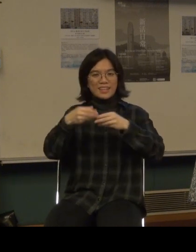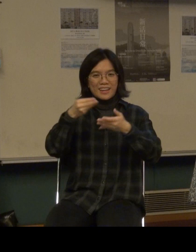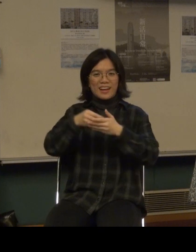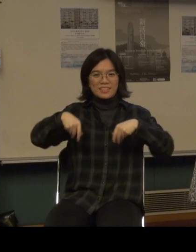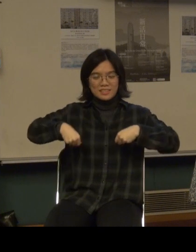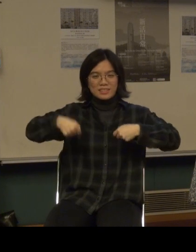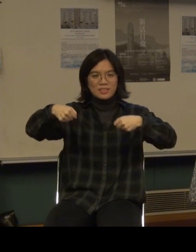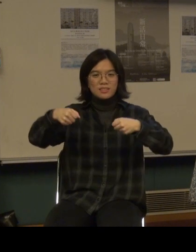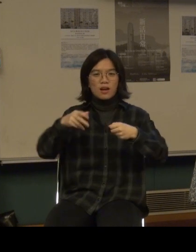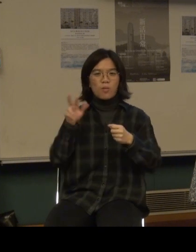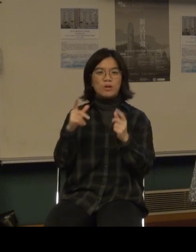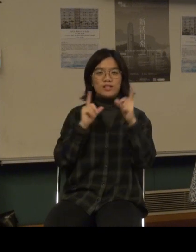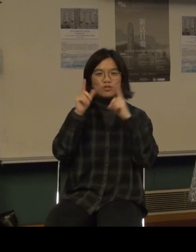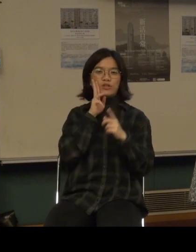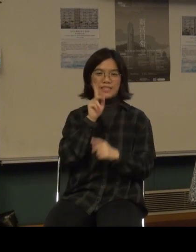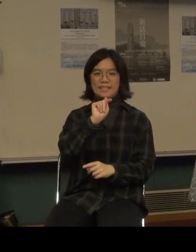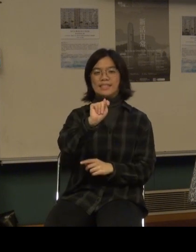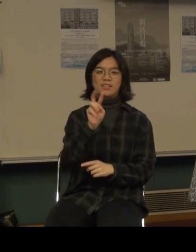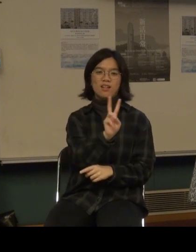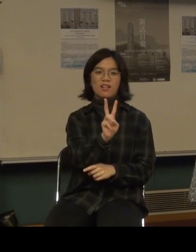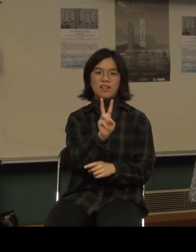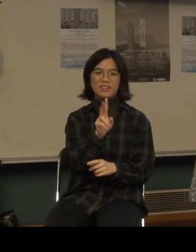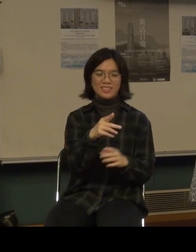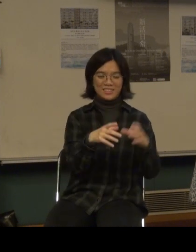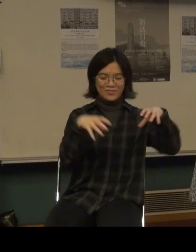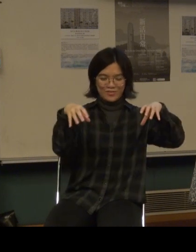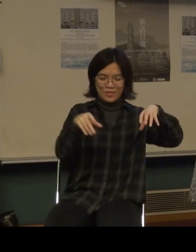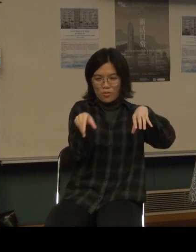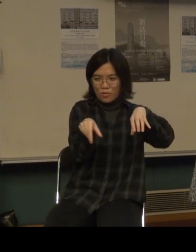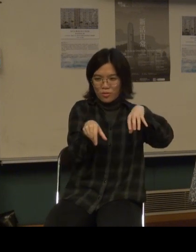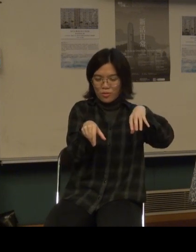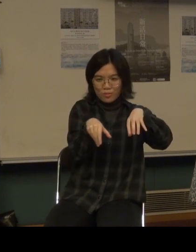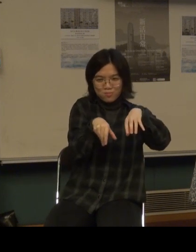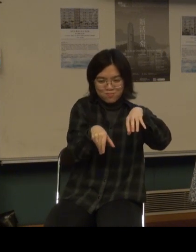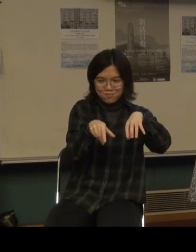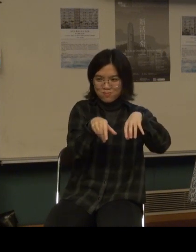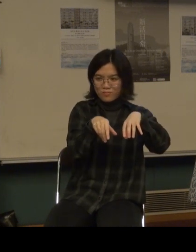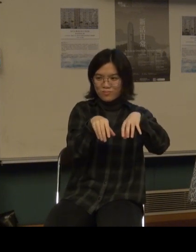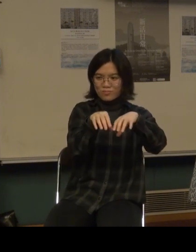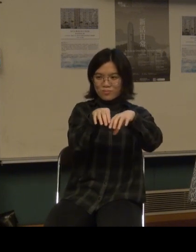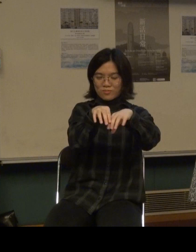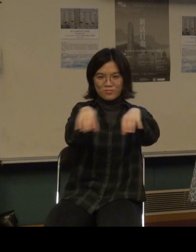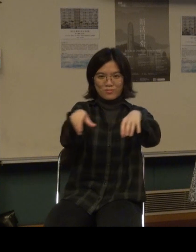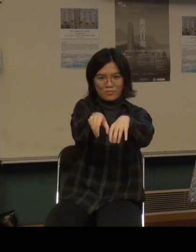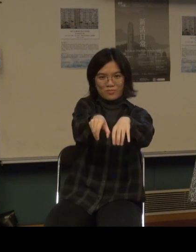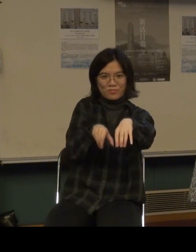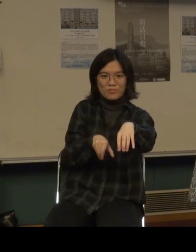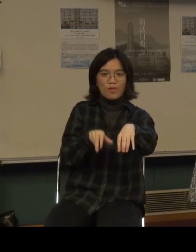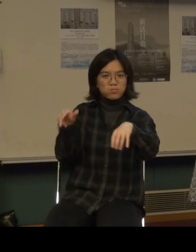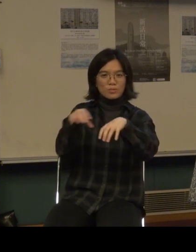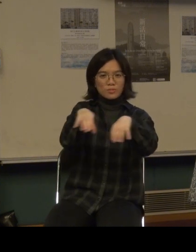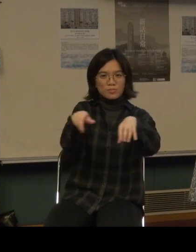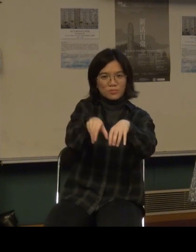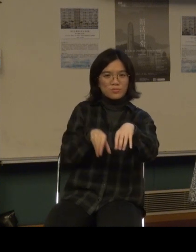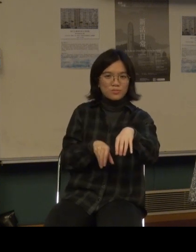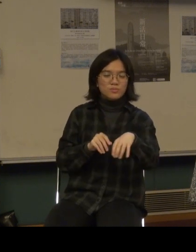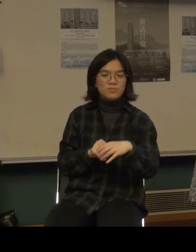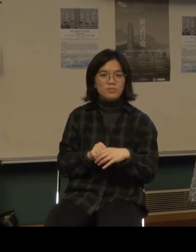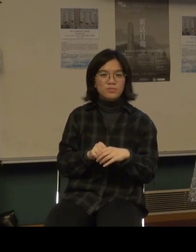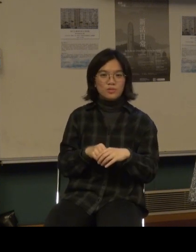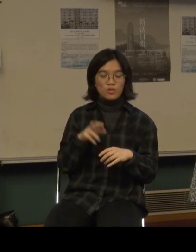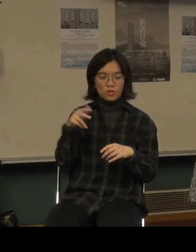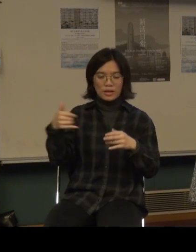攝咗喺嗰啲唐樓嘅中間。咁啊有三，因為佢一個 T 字形嘅，其實就有三喺條路嗰度咧，有三個入口入去